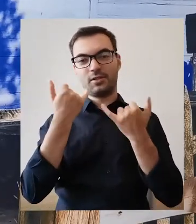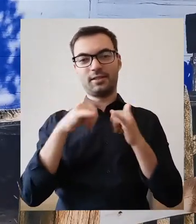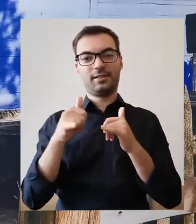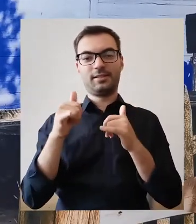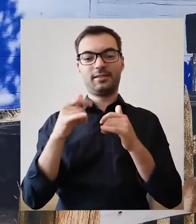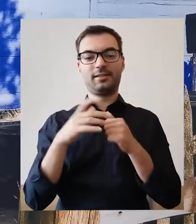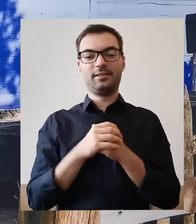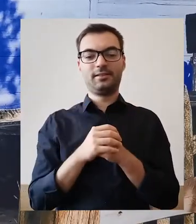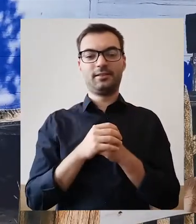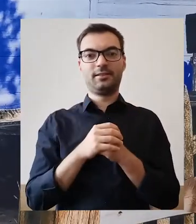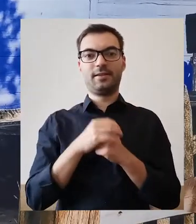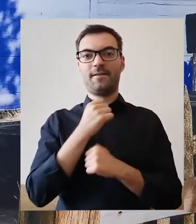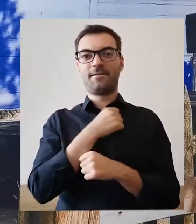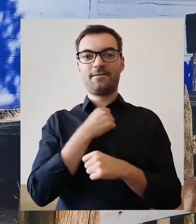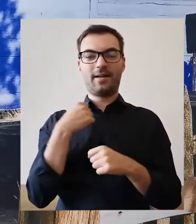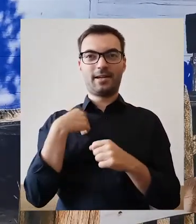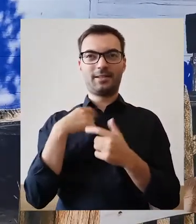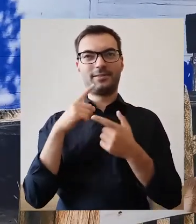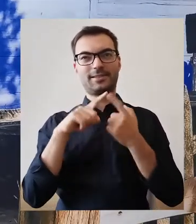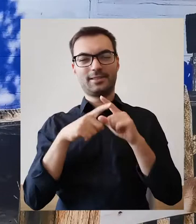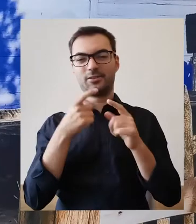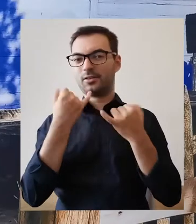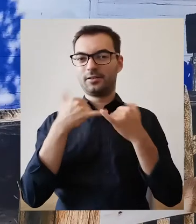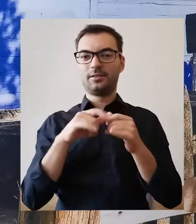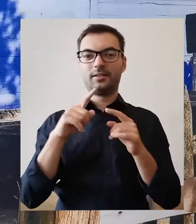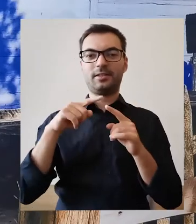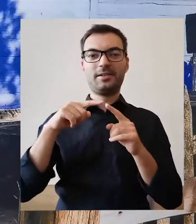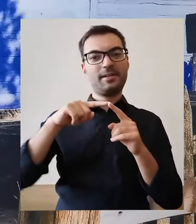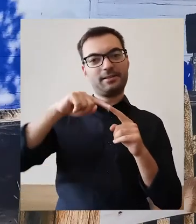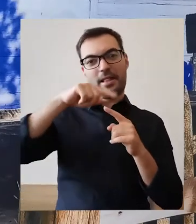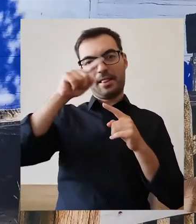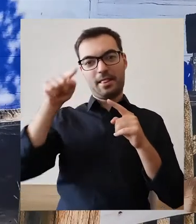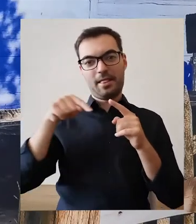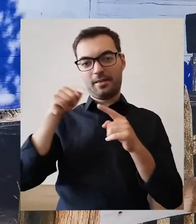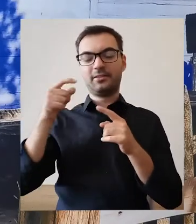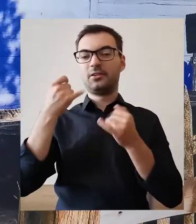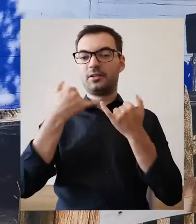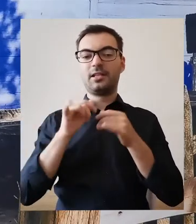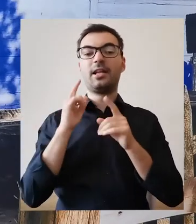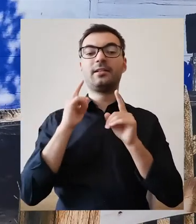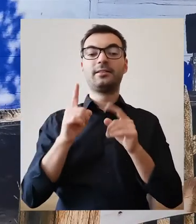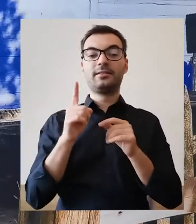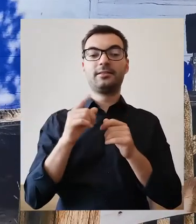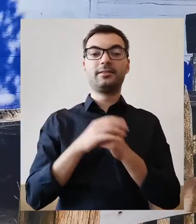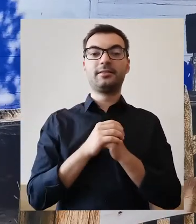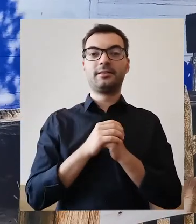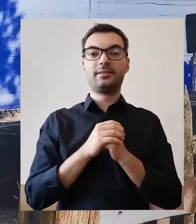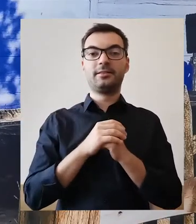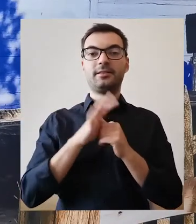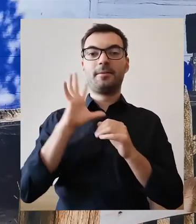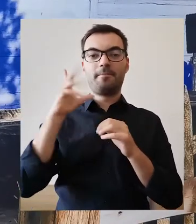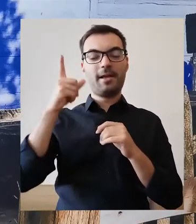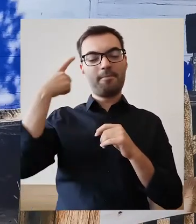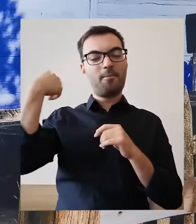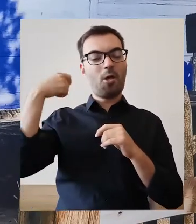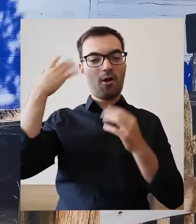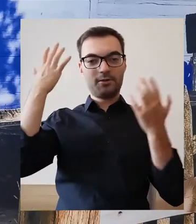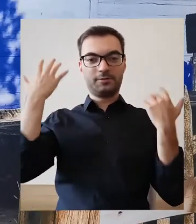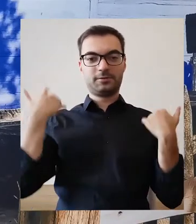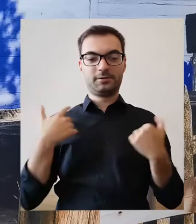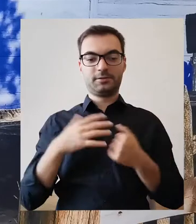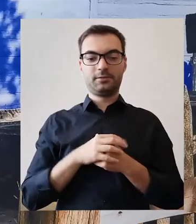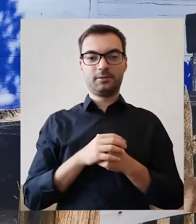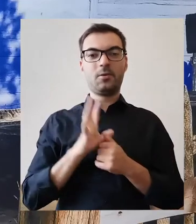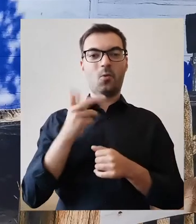inaczej niż warszawskiej syrena ogon zakręcony no i z piękna blond sylvanas dość